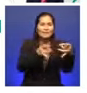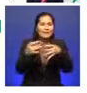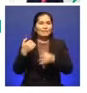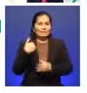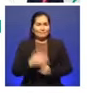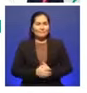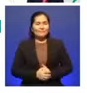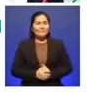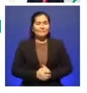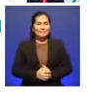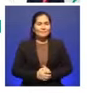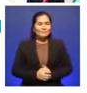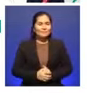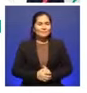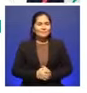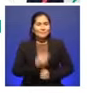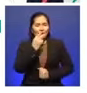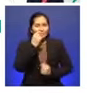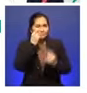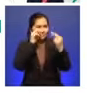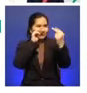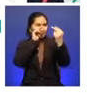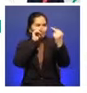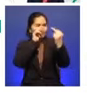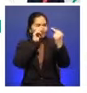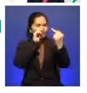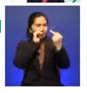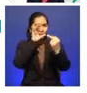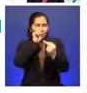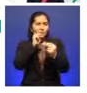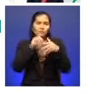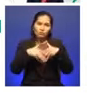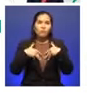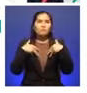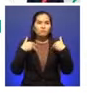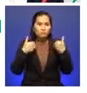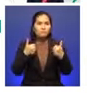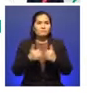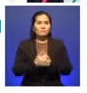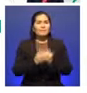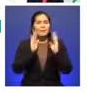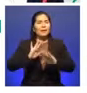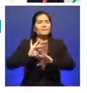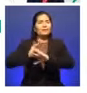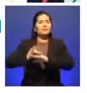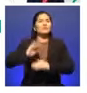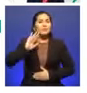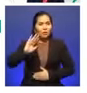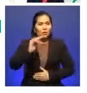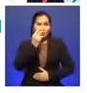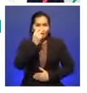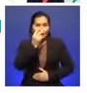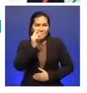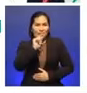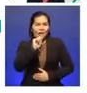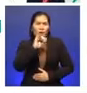อกันแกล้งเพื่อนได้เห็นแววตาที่มีความสุขที่แสดงออกมาตามธรรมชาติเราได้เห็นหัว